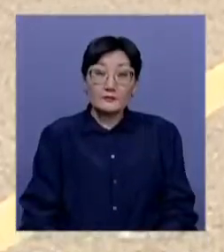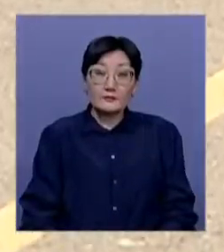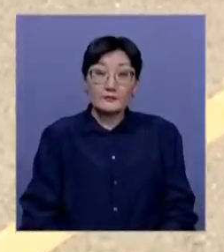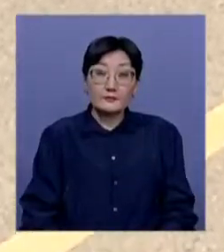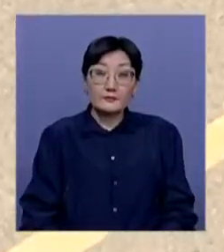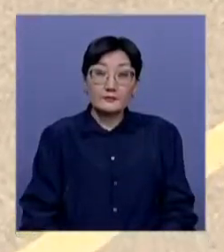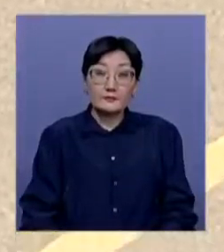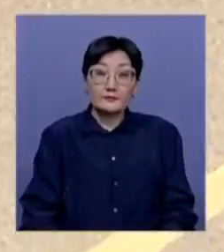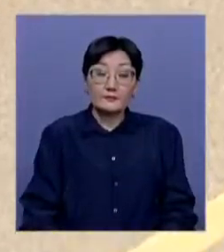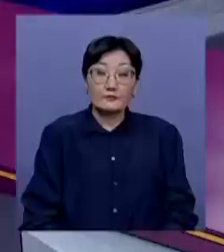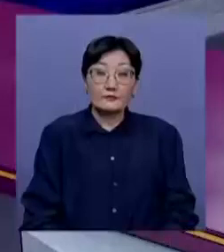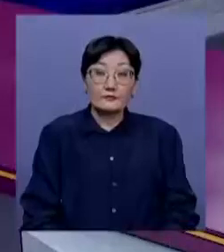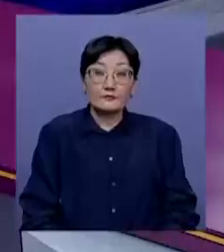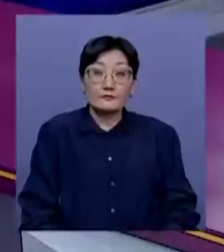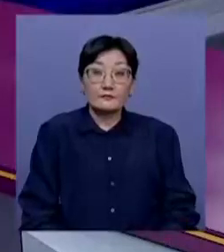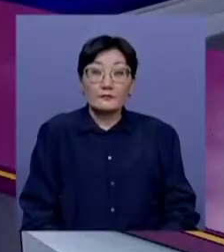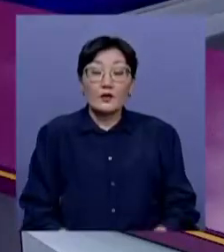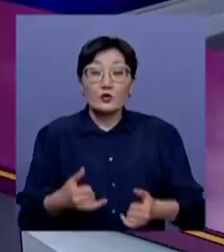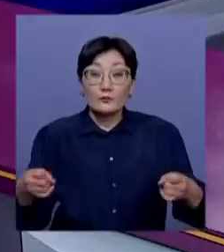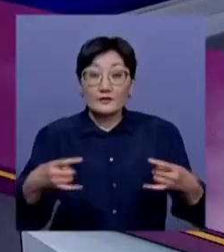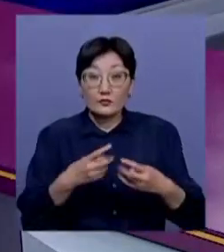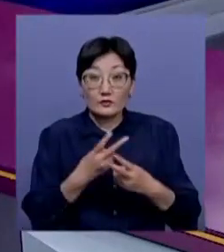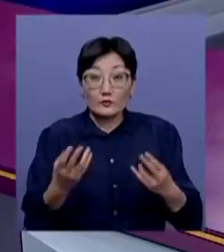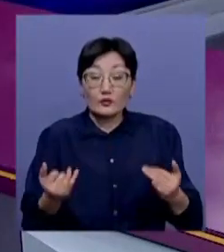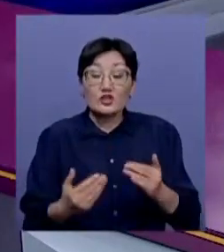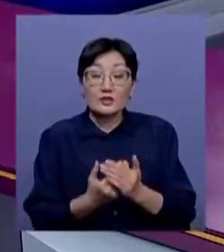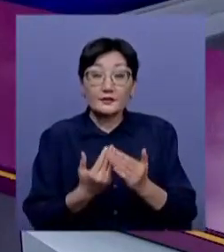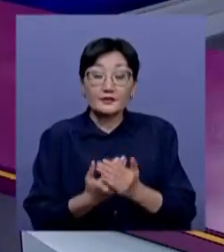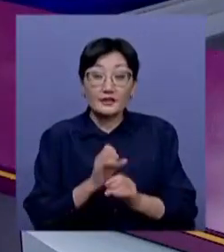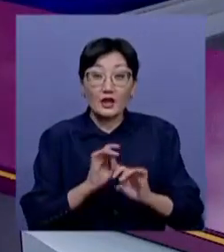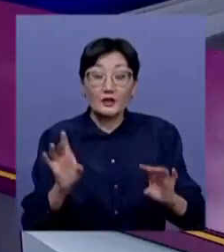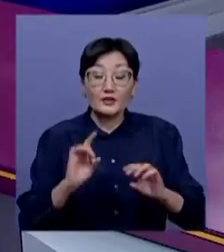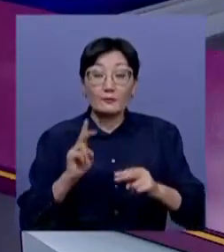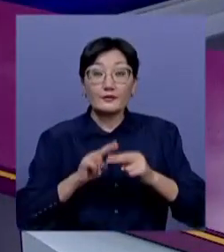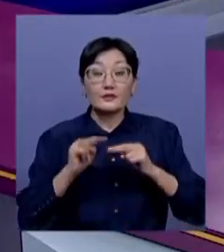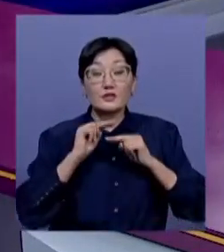Алматы телеарнасы. Құрметті көрермендер, бүгінге келіп түскен ақпараттар легі